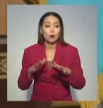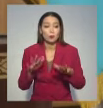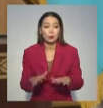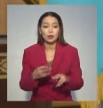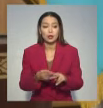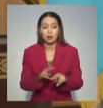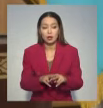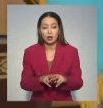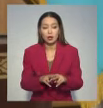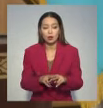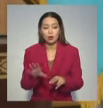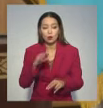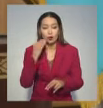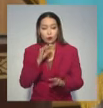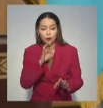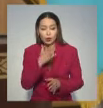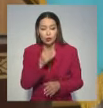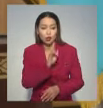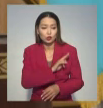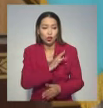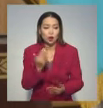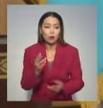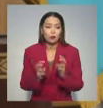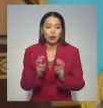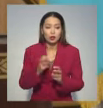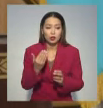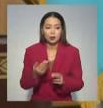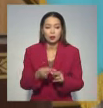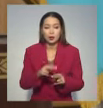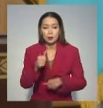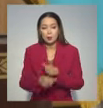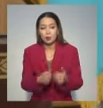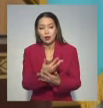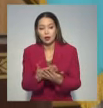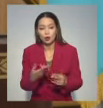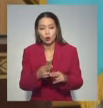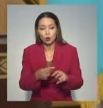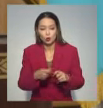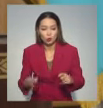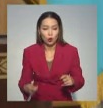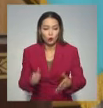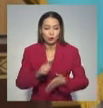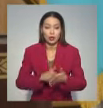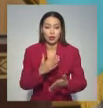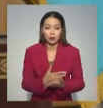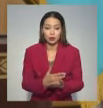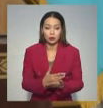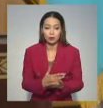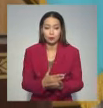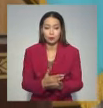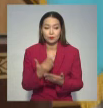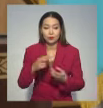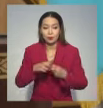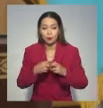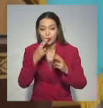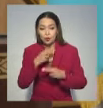пайдаланушы қызметтердің болмауы және жұмыс істеп тұрған кәсіпорындардың материалдық техникалық базасының тозуы болып табылады. Нәтижесінде салынған